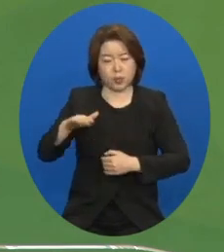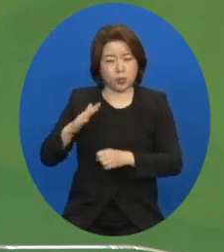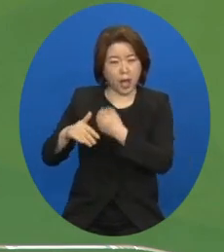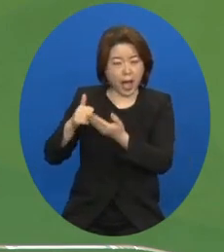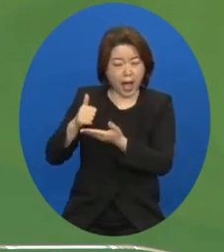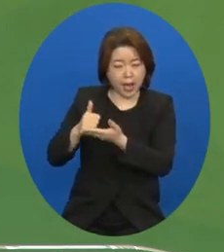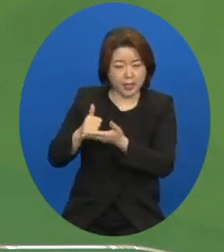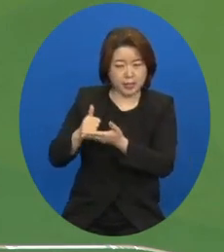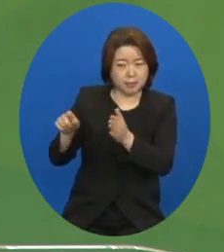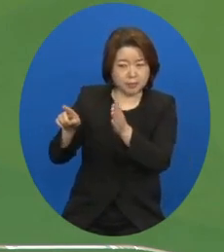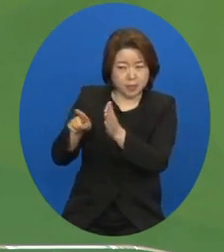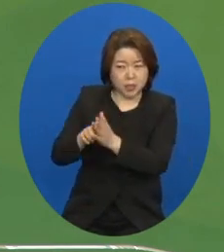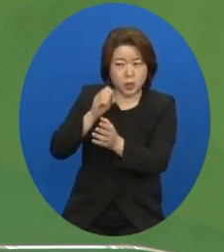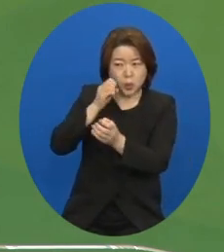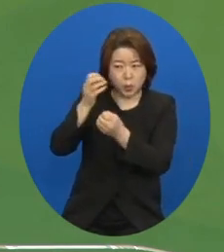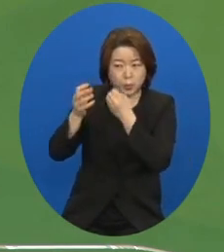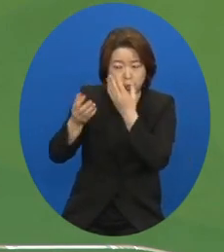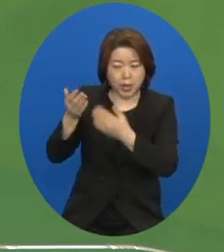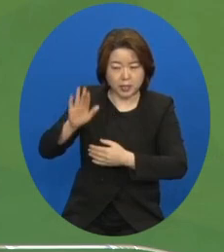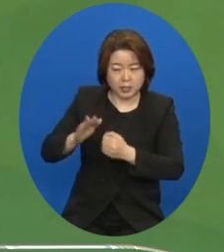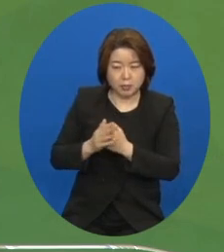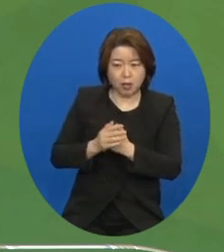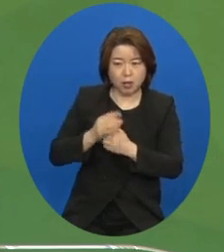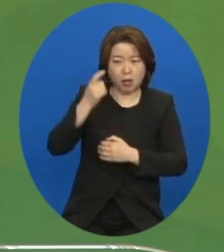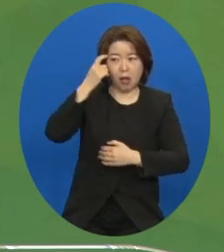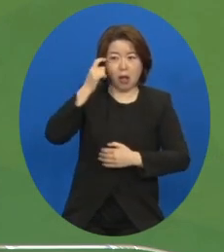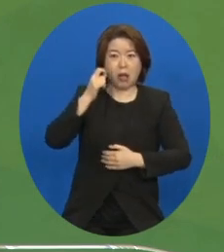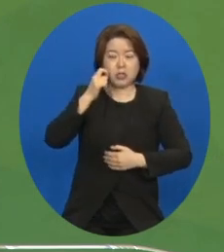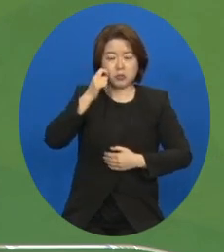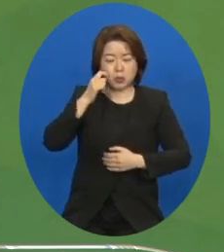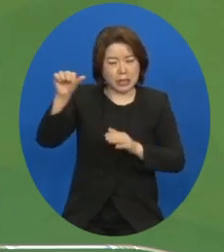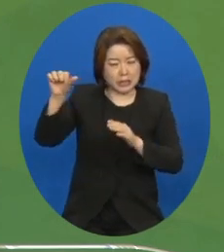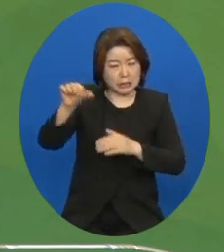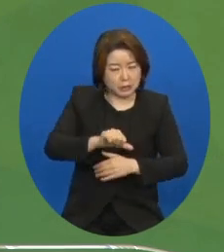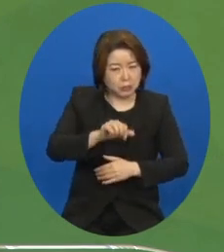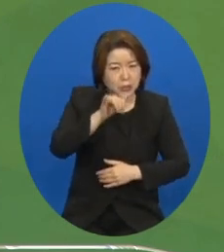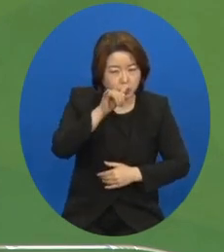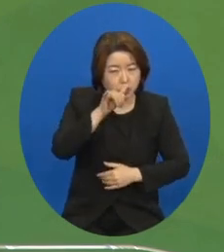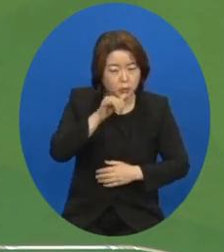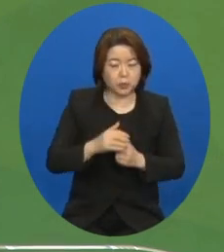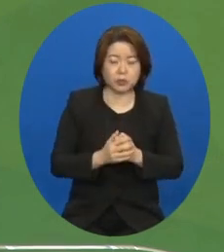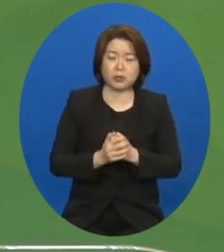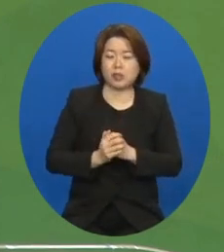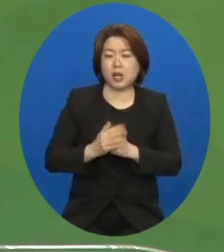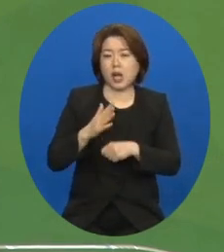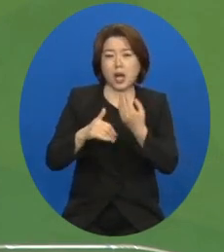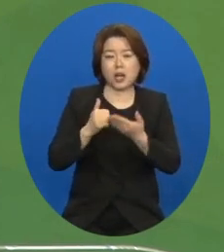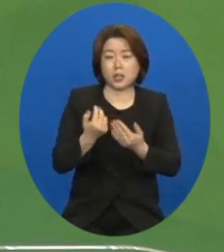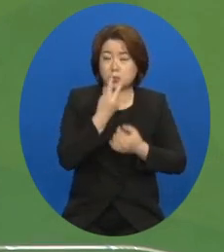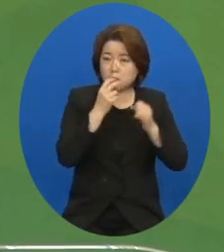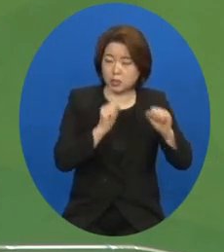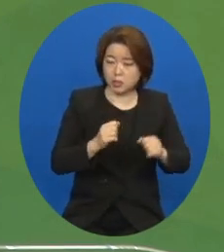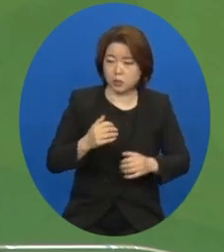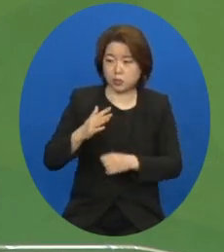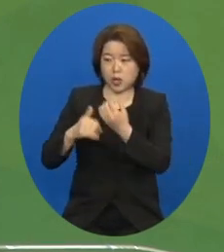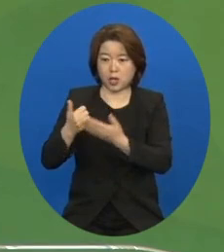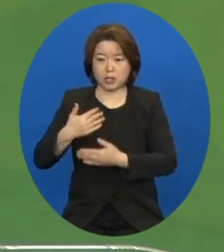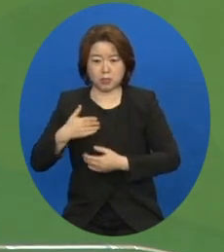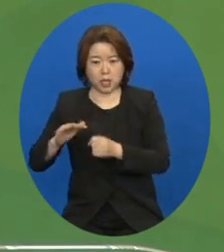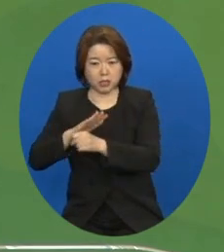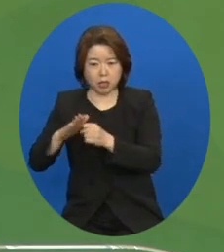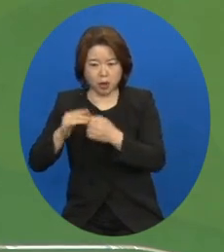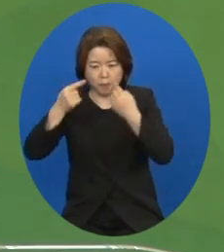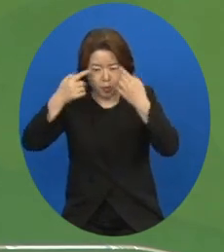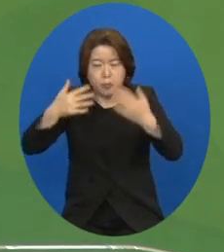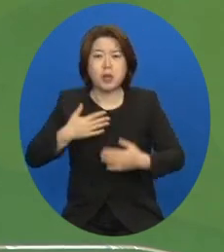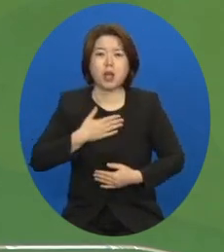삶에 예기치 않은 실패, 하나님은 살아계시고 하나님이 나를 사랑하시는 걸 분명히